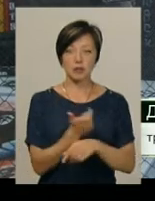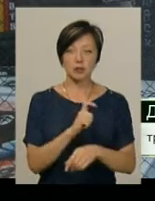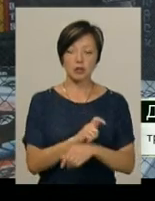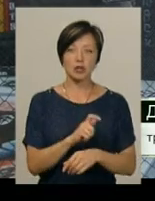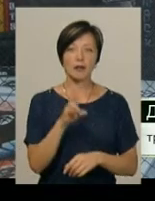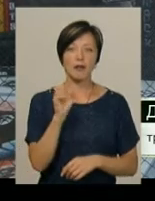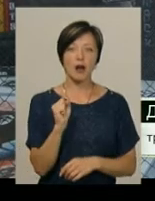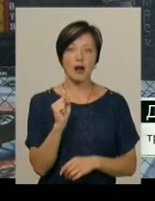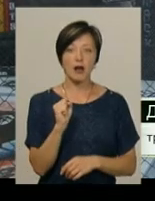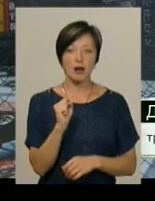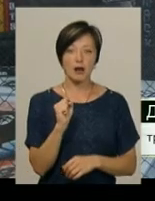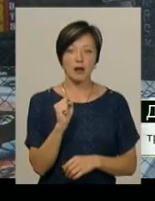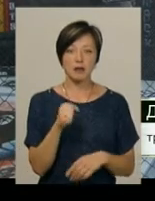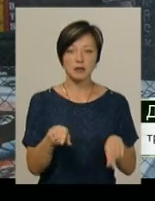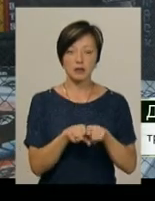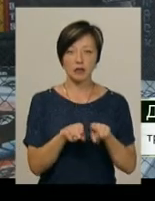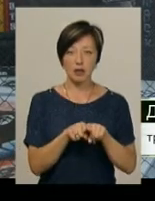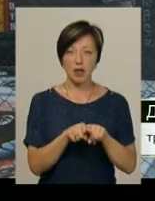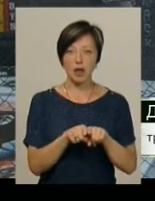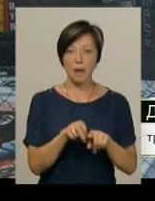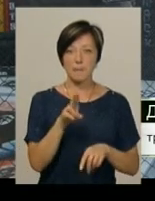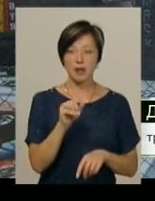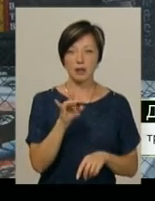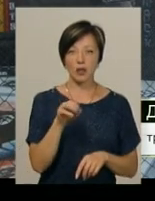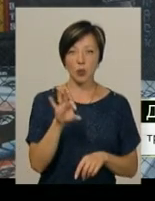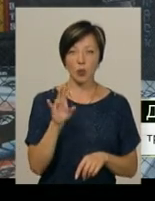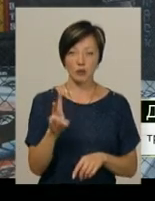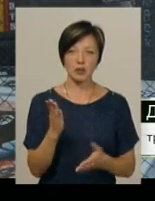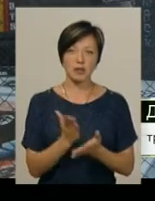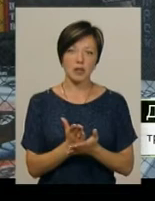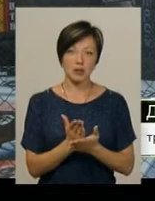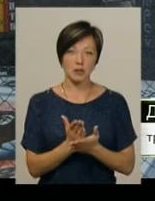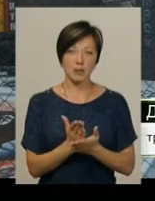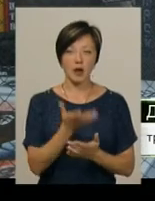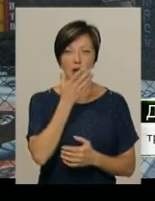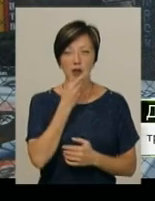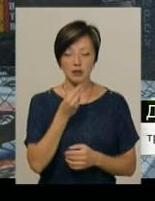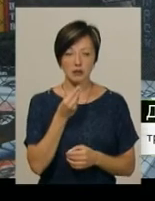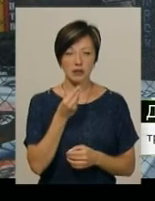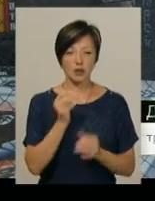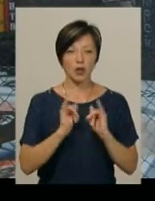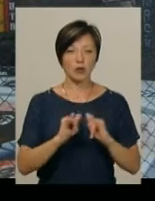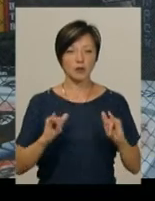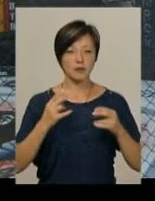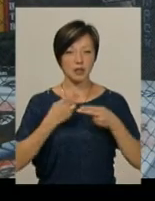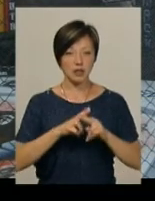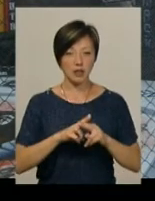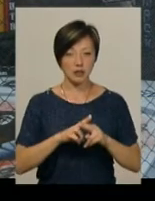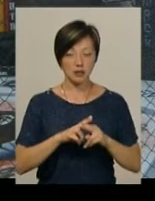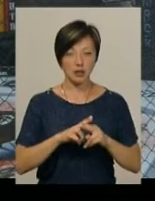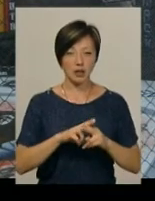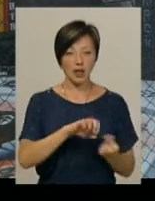перевагу на кидкову техніку, так як в панкратіоні є досить гарно розвита техніка кидкова